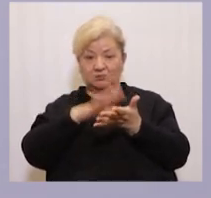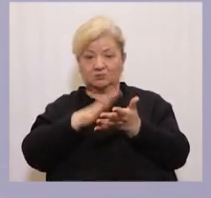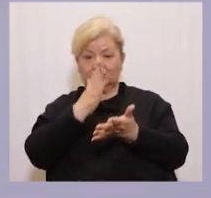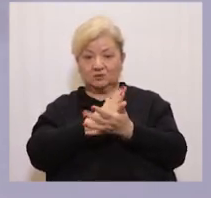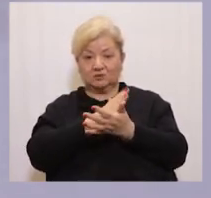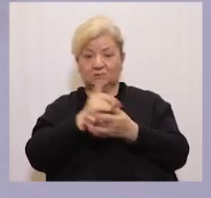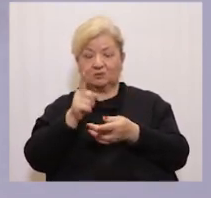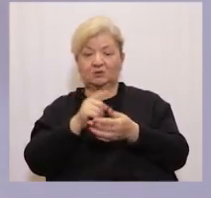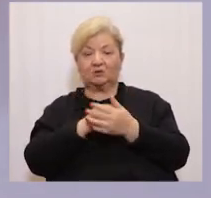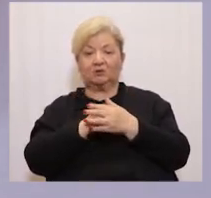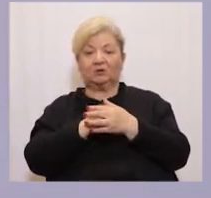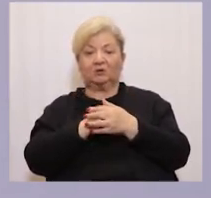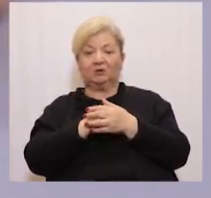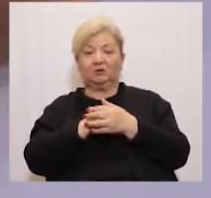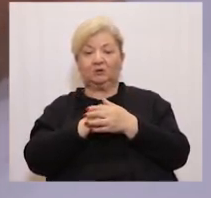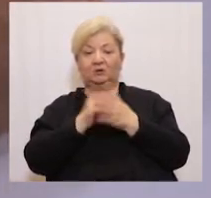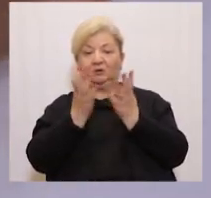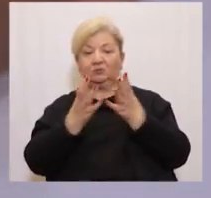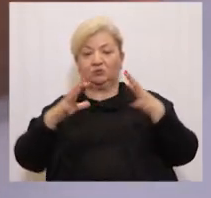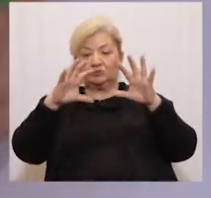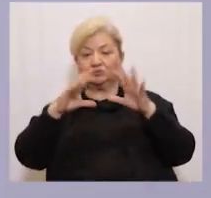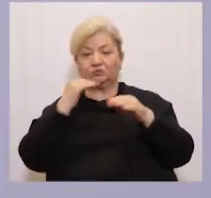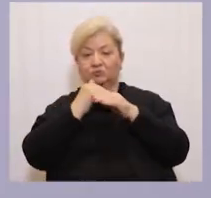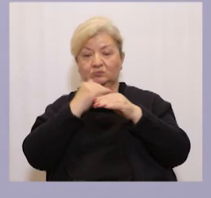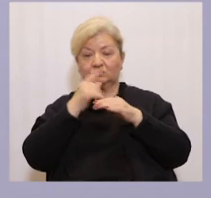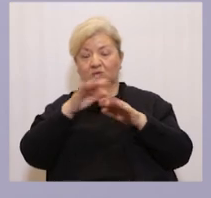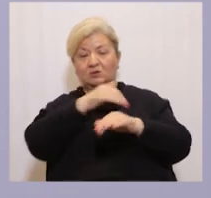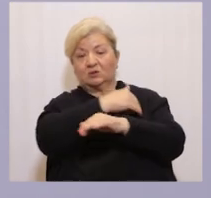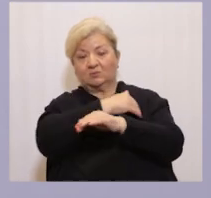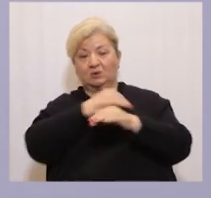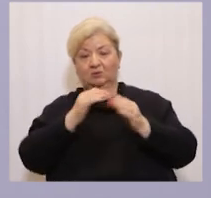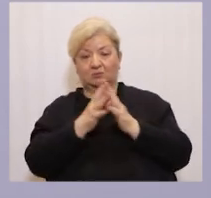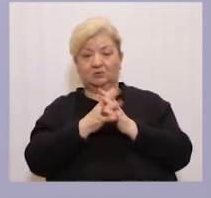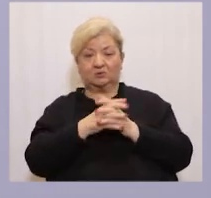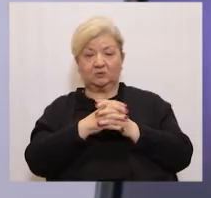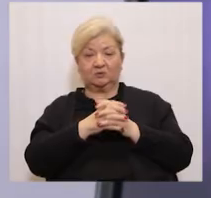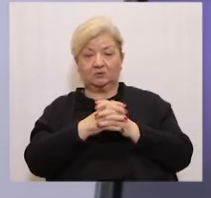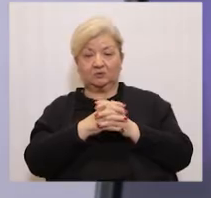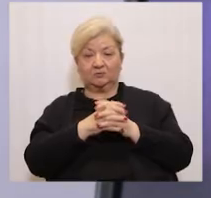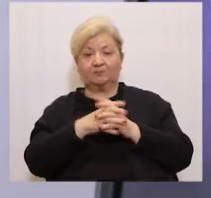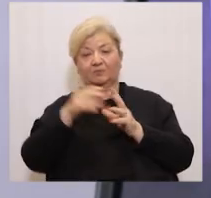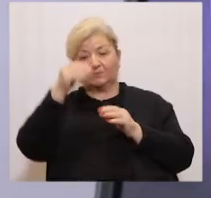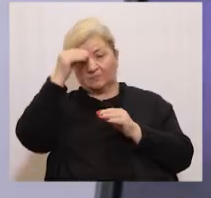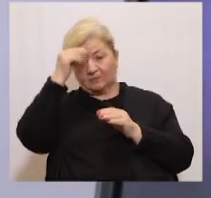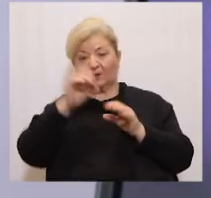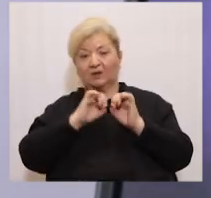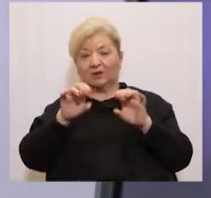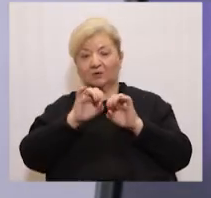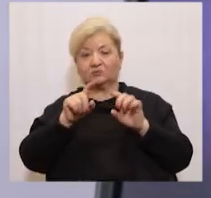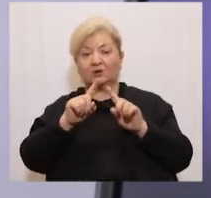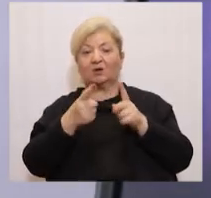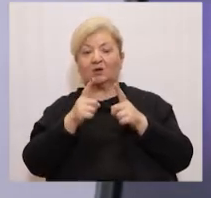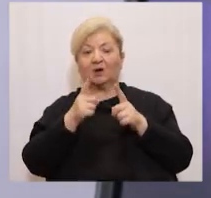შეგვიძლია დავწეროთ, რომ მოცულობა პროპორციულია ტემპერატურისა, რა? და ეხა წარმოვიდგინოთ და ვცადოთ იმის ახსნა,